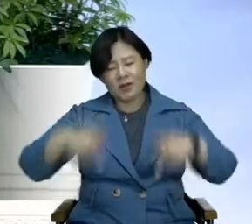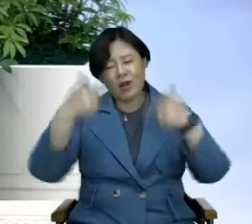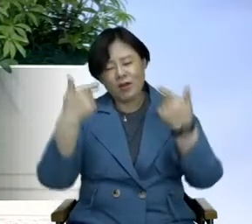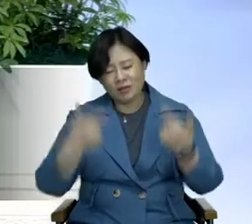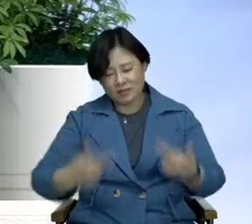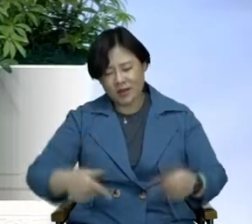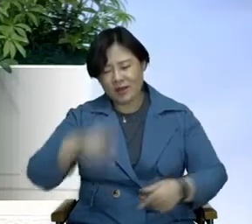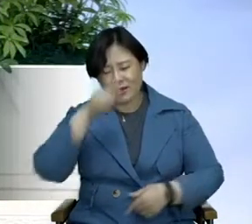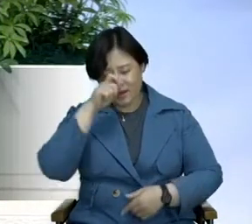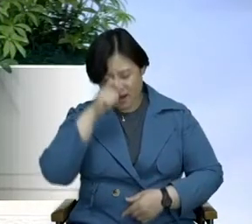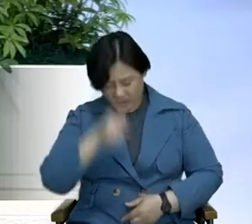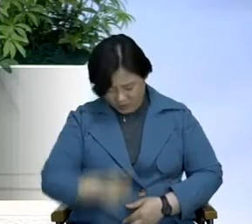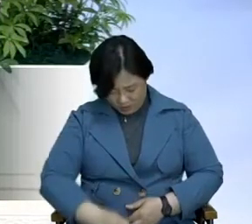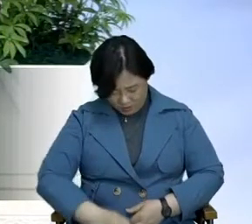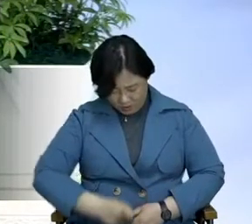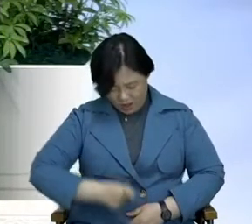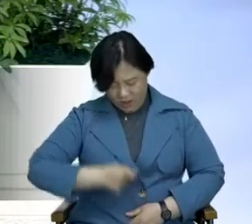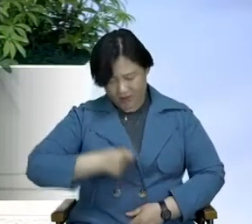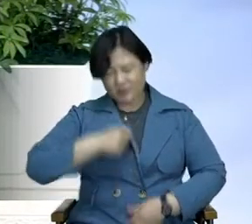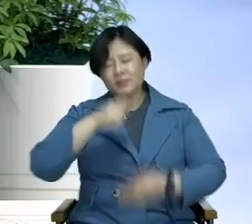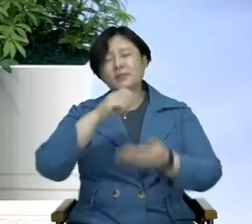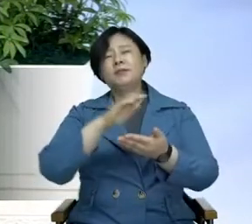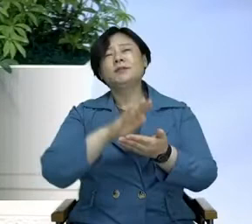주님은 언제나